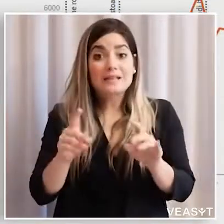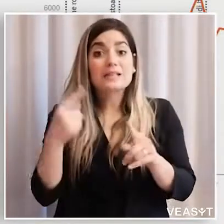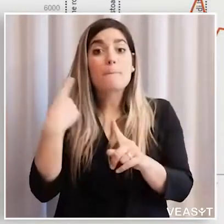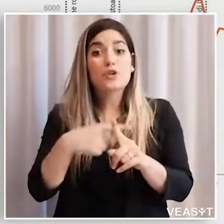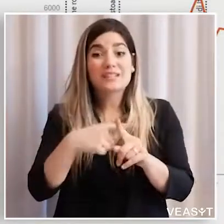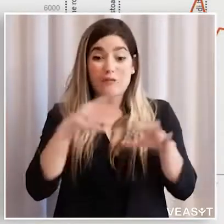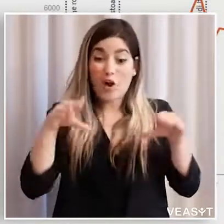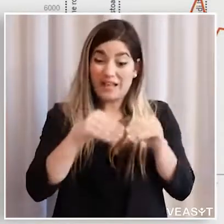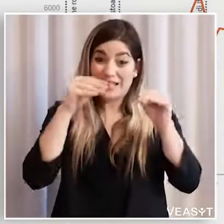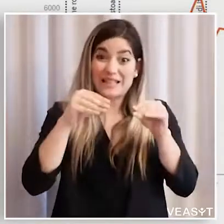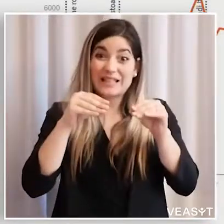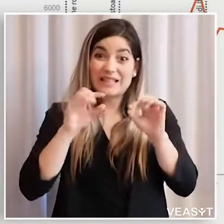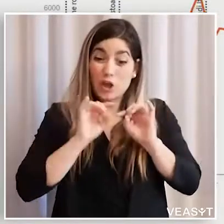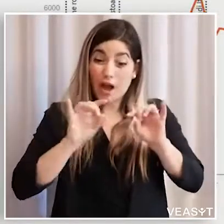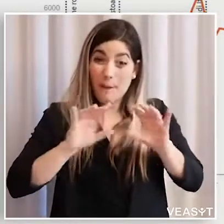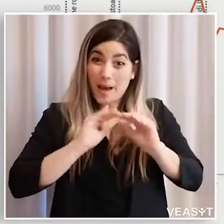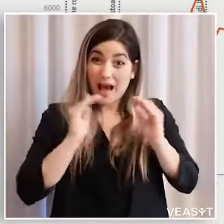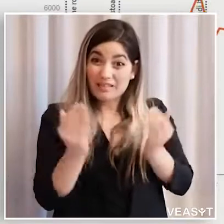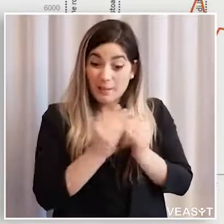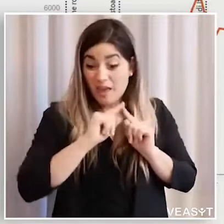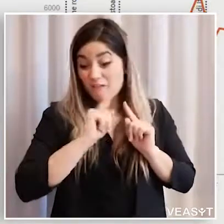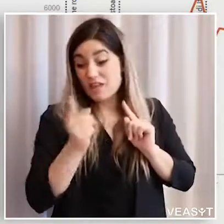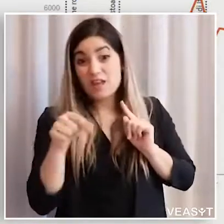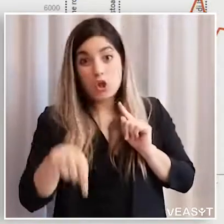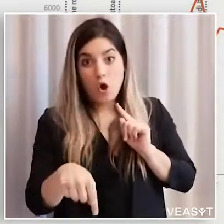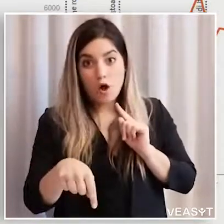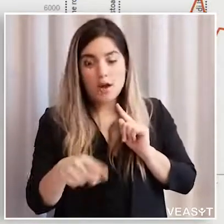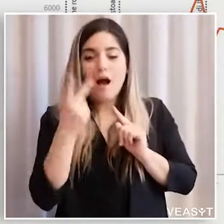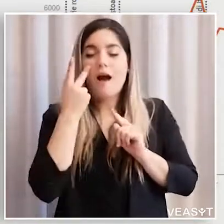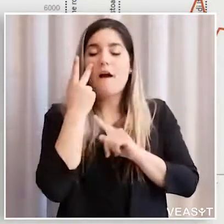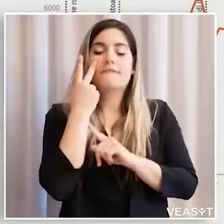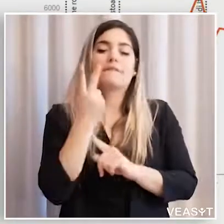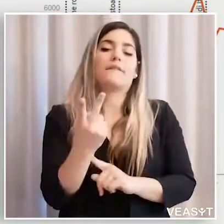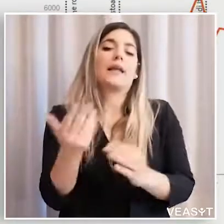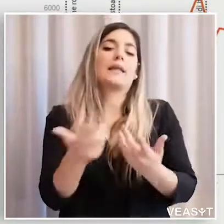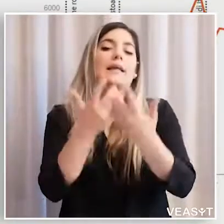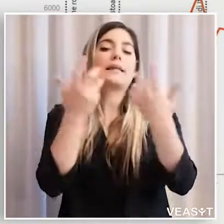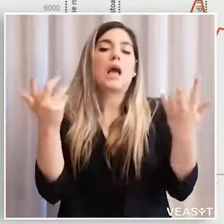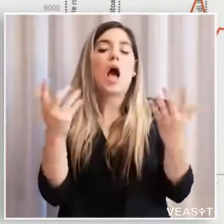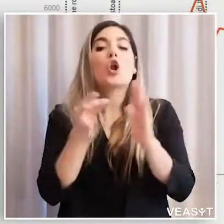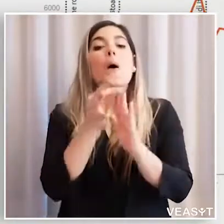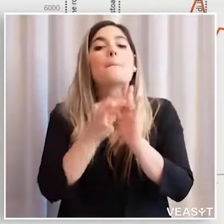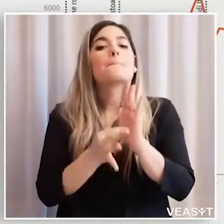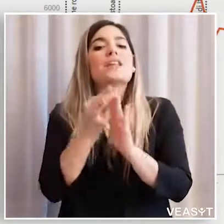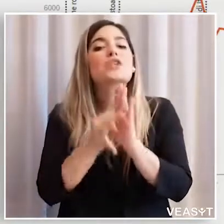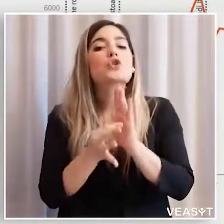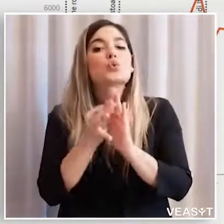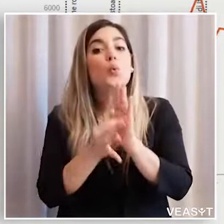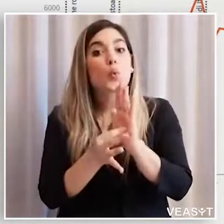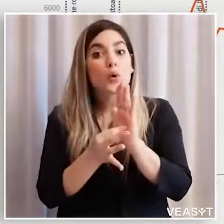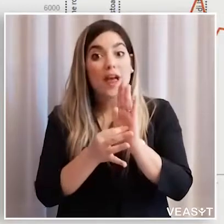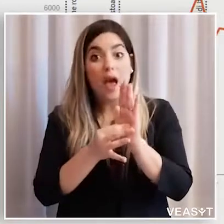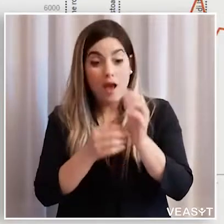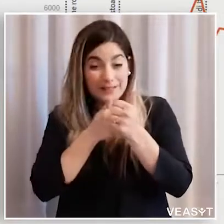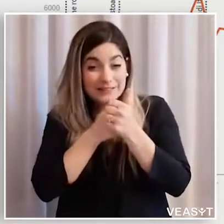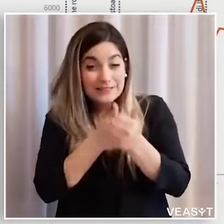test positivo dall'inizio della pandemia fino ad oggi e si vede che le misure che sono